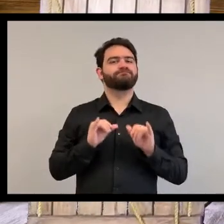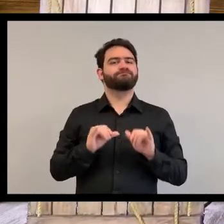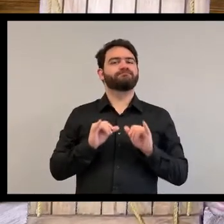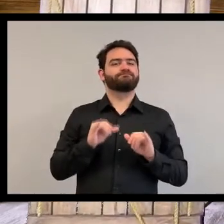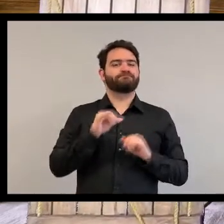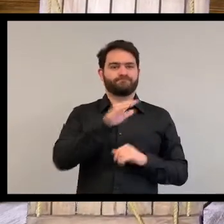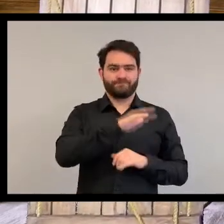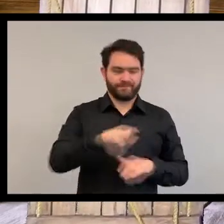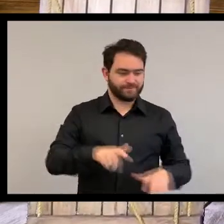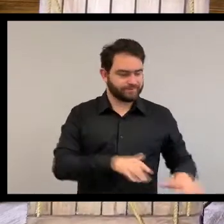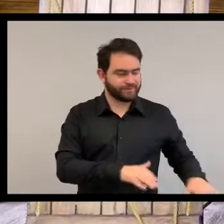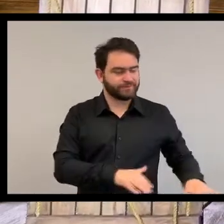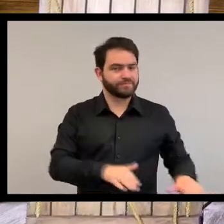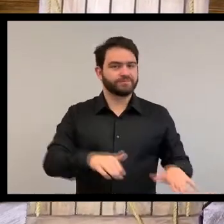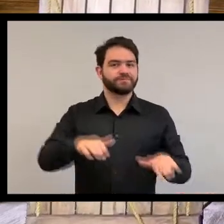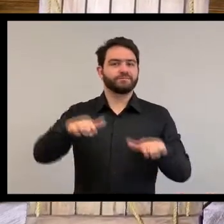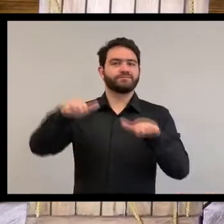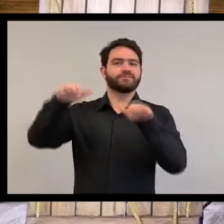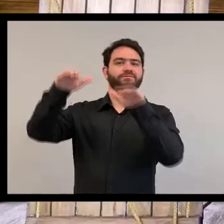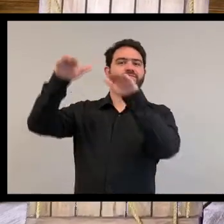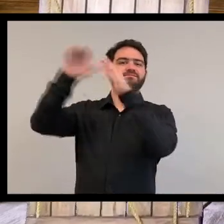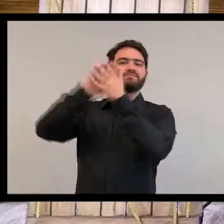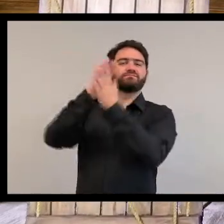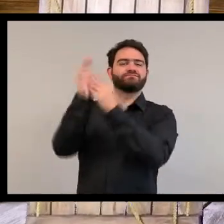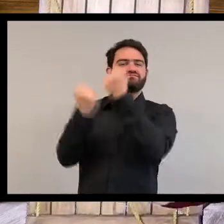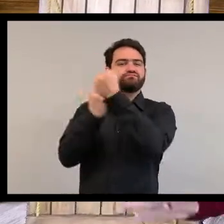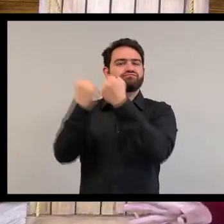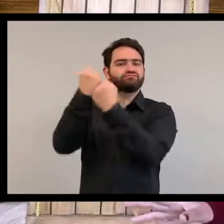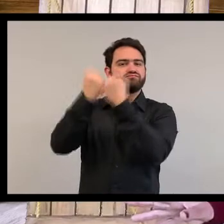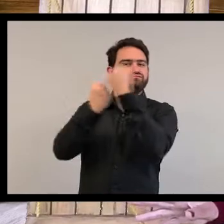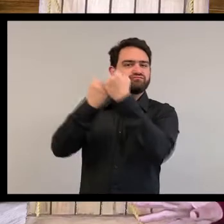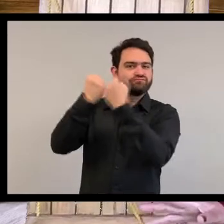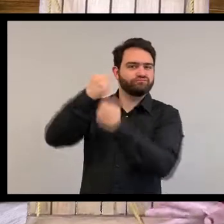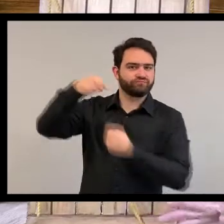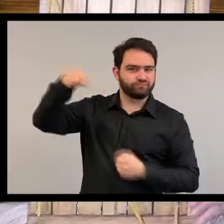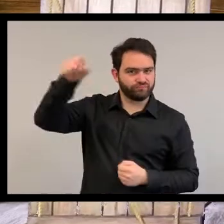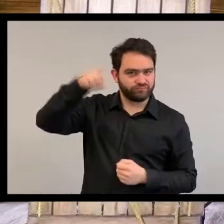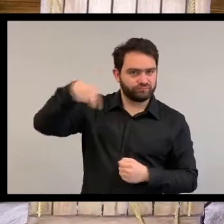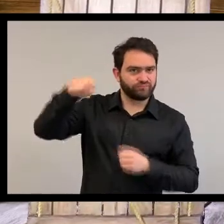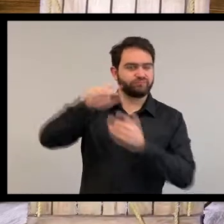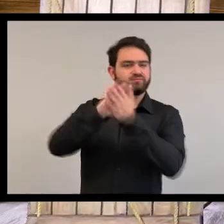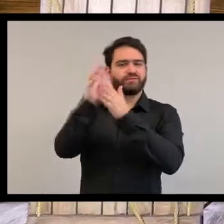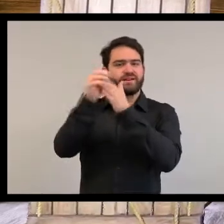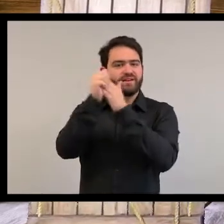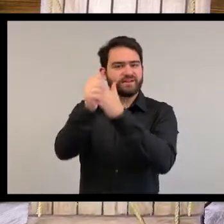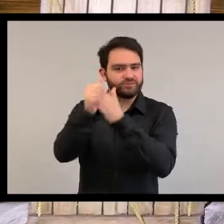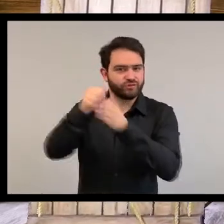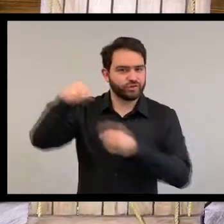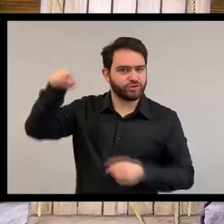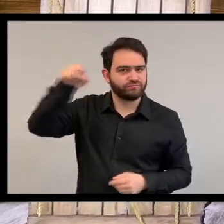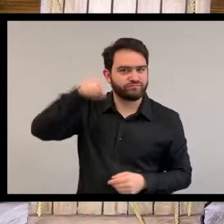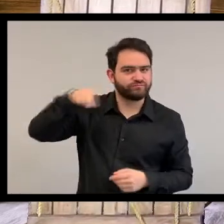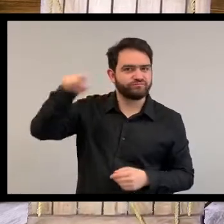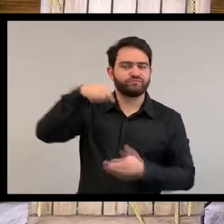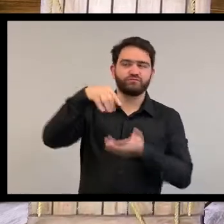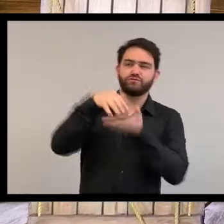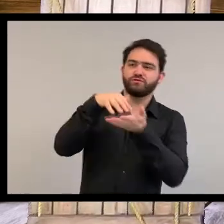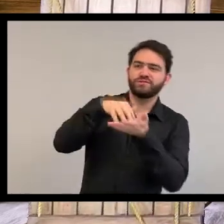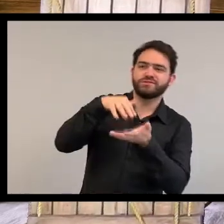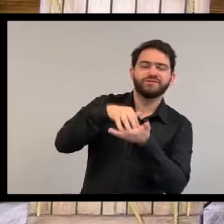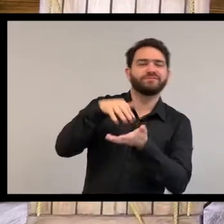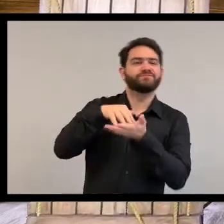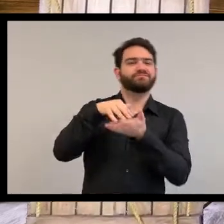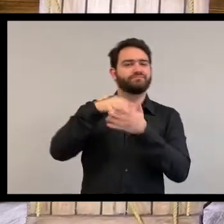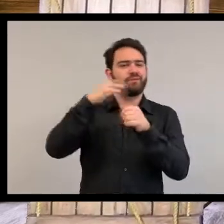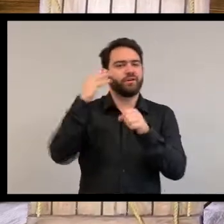avec les années, ont pu aider dans leur propre communauté parce qu'ils sont devenus des leaders dans leur